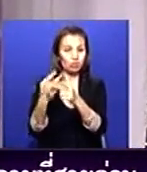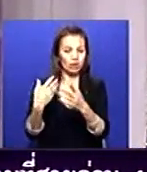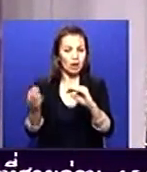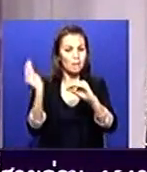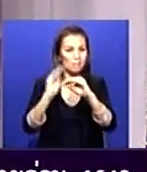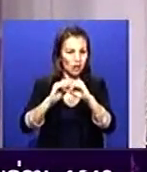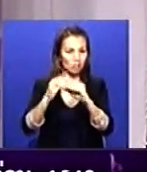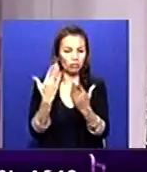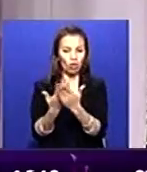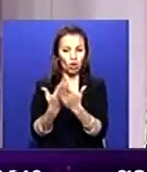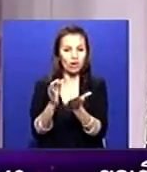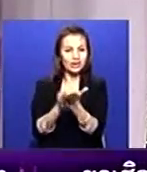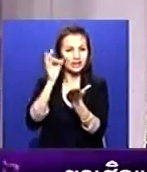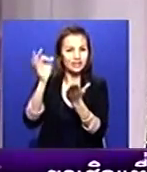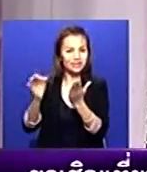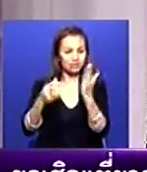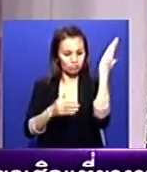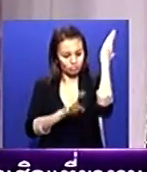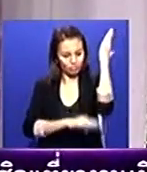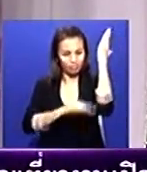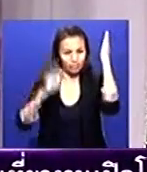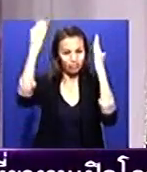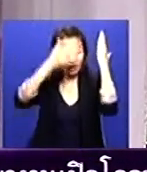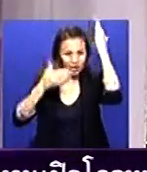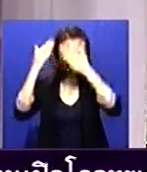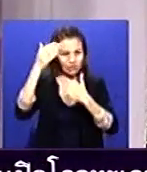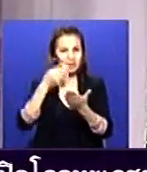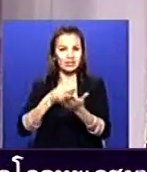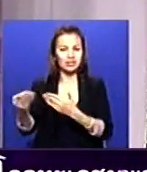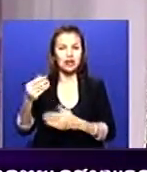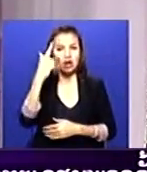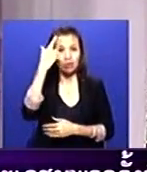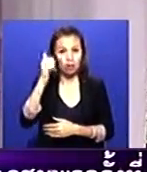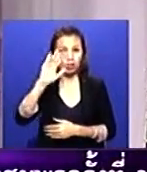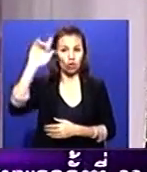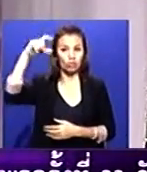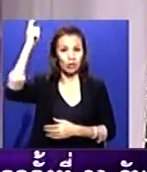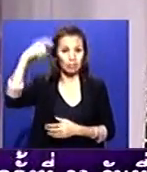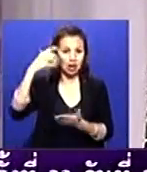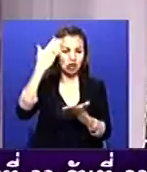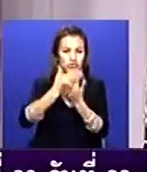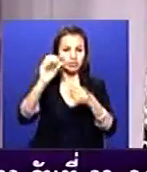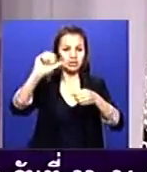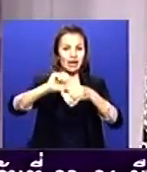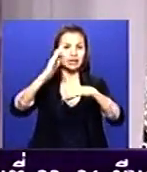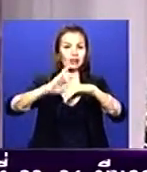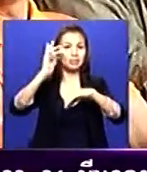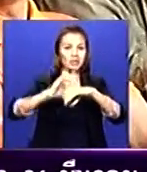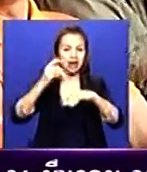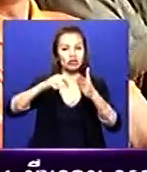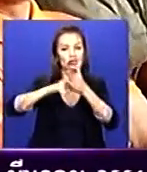ก็ขอซื้อไฟจากมาเลเซียเพิ่มเติมเพื่อบรรเทาผลกระทบจากการหยุดปล่อยก๊าซธรรมชาติของเมียนมาในระหว่างวันที่ 5-14 เมษายนนี้ค่ะ